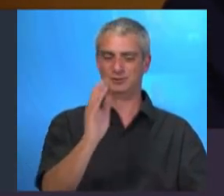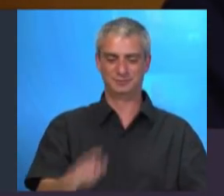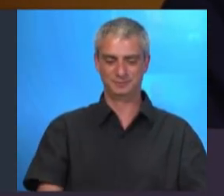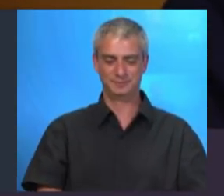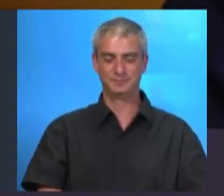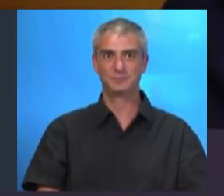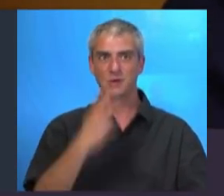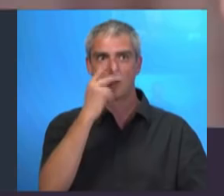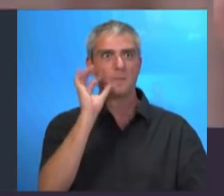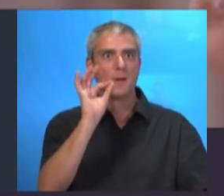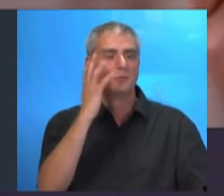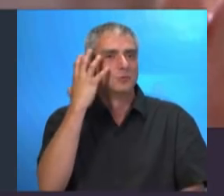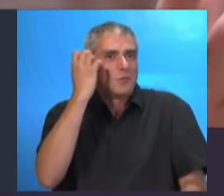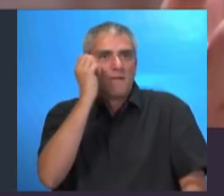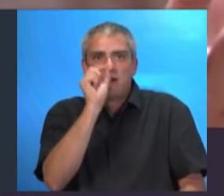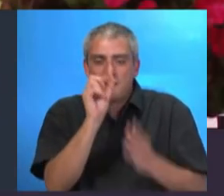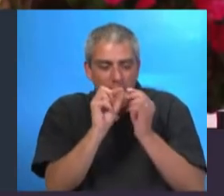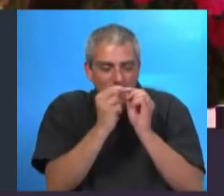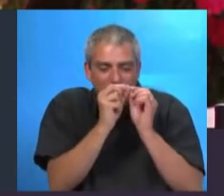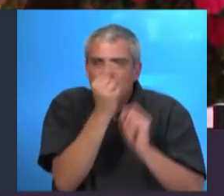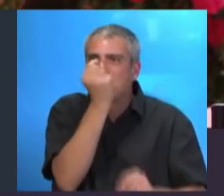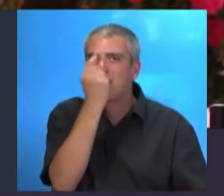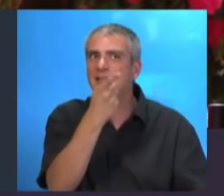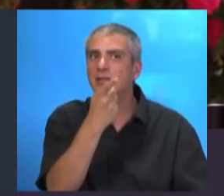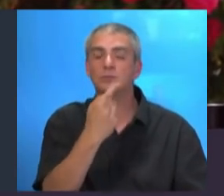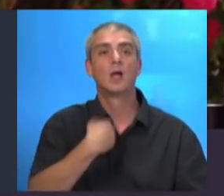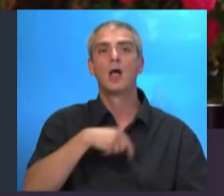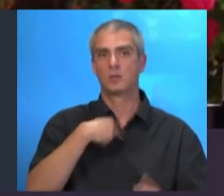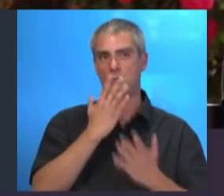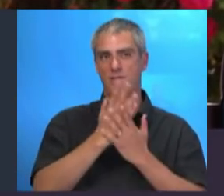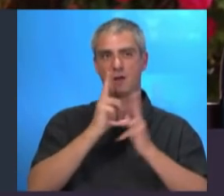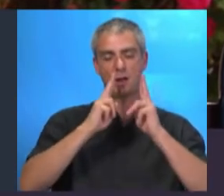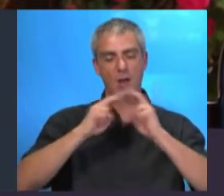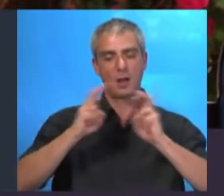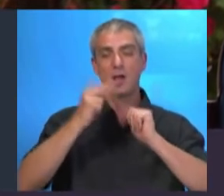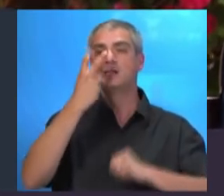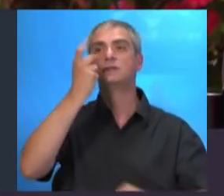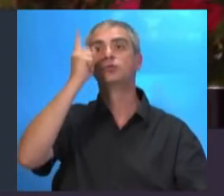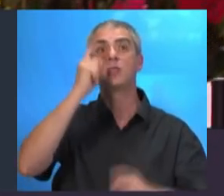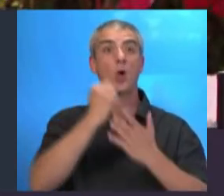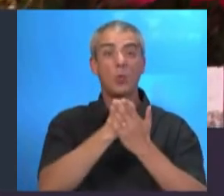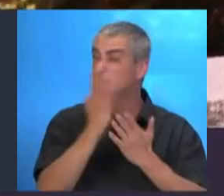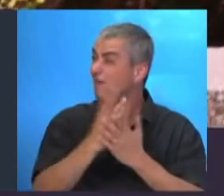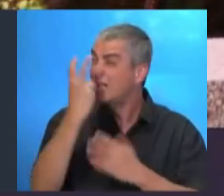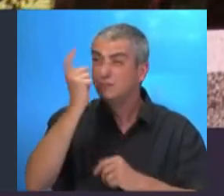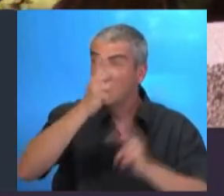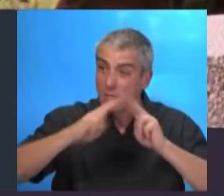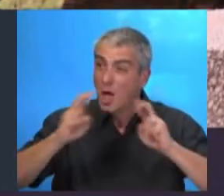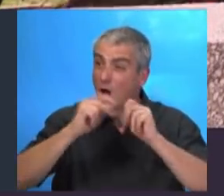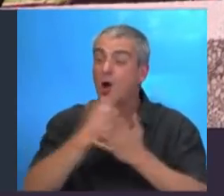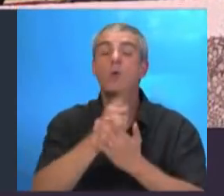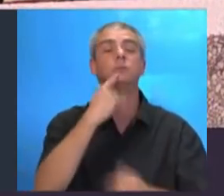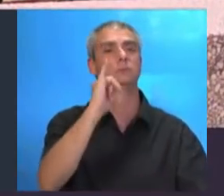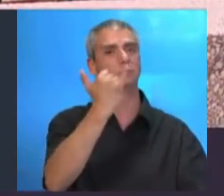רואים שאתה ממש מאוהב בקטנייה הקטנה הזאת. אנחנו מתעסקים כבר 20 שנה בחומוס. 20 שנה אתה חוקר חומוס? 20 שנה